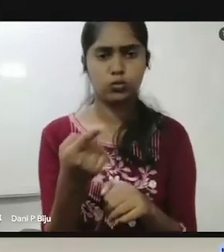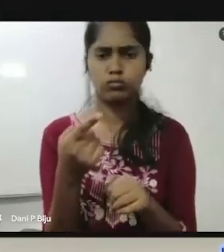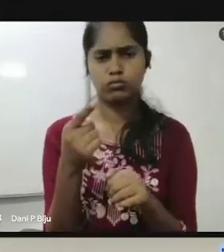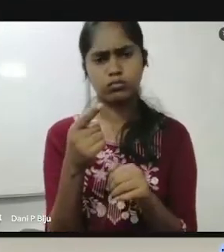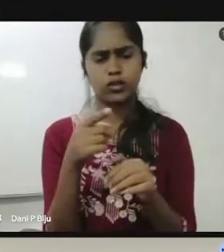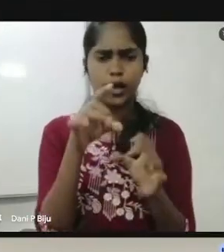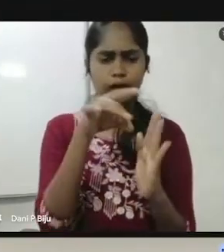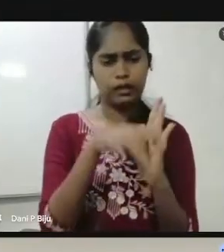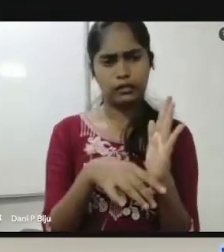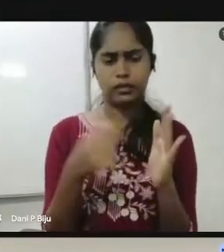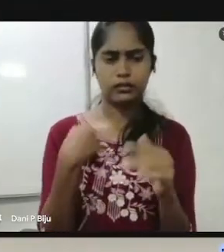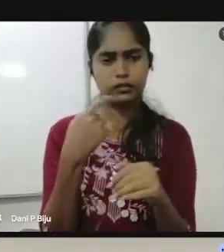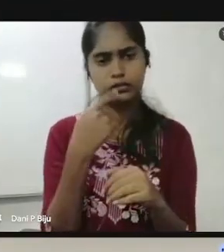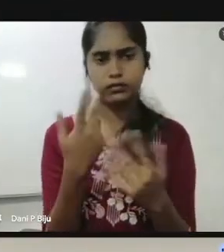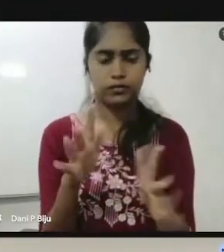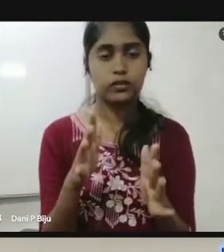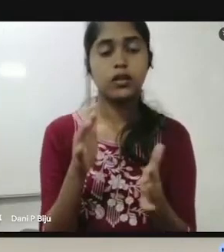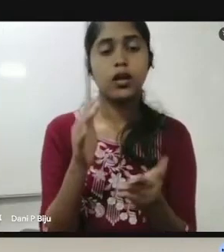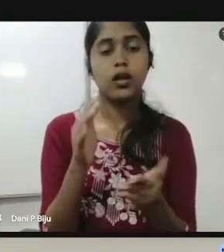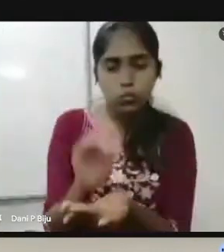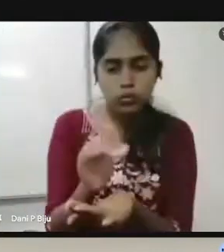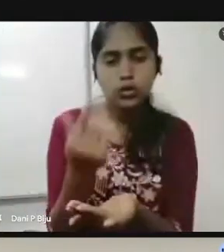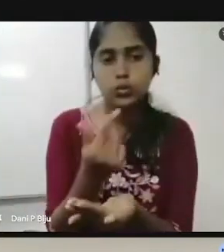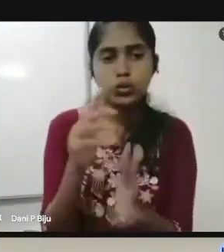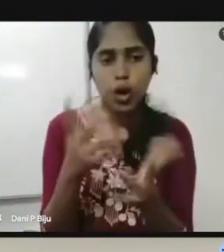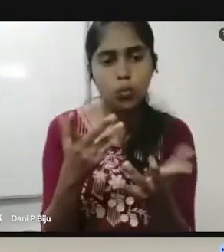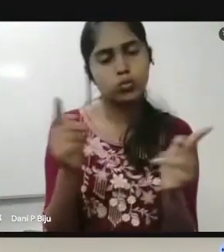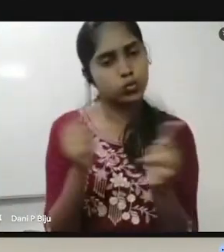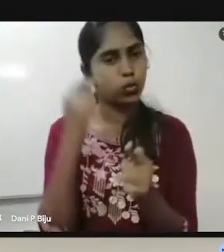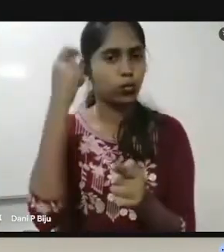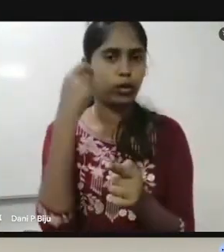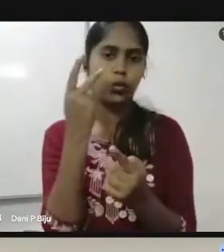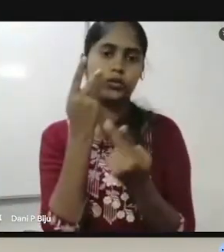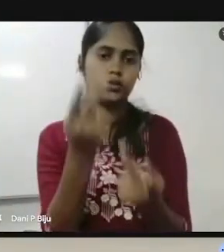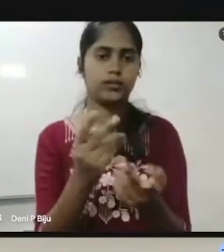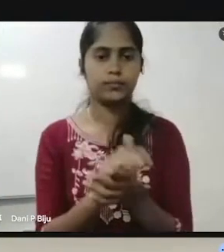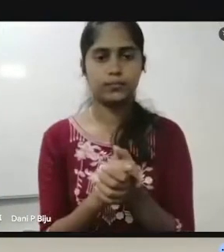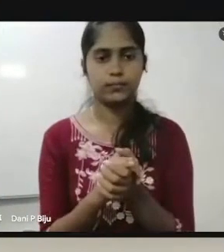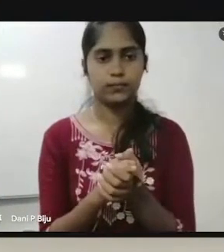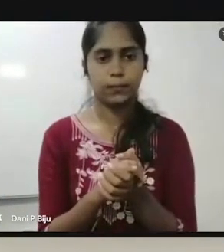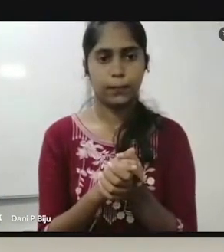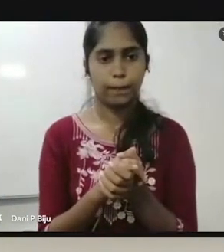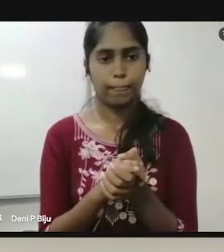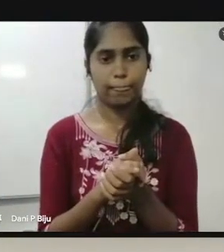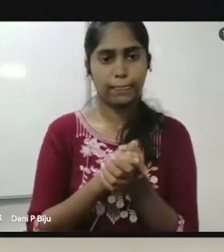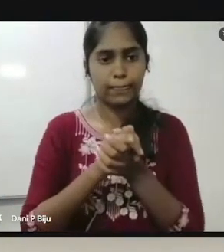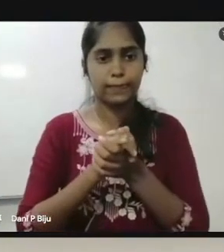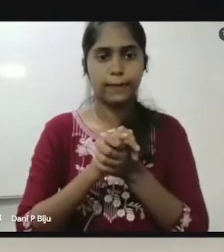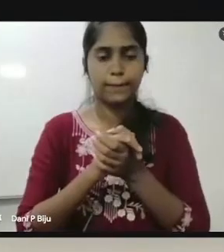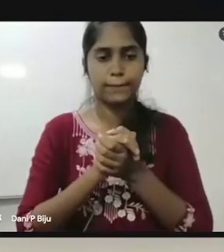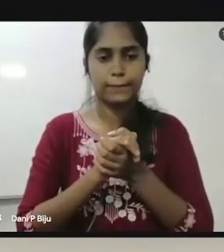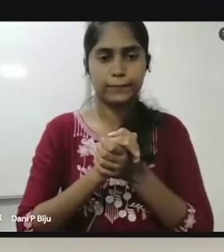ഒരു കുഞ്ഞ് ഇത് എങ്ങനെയാണ് ഉപയോഗിക്കുന്നതിനെ പറ്റിയുള്ള ചെറിയൊരു വീഡിയോ നമുക്കിപ്പോൾ കാണാം. Yep, after we do